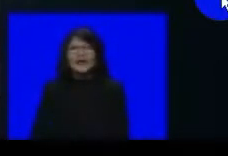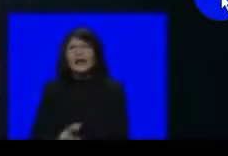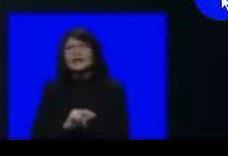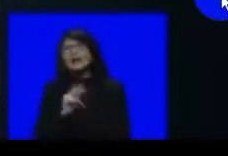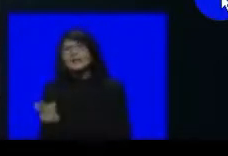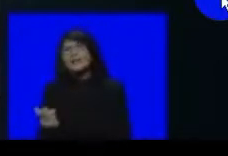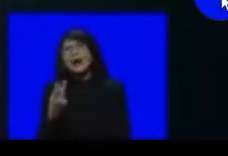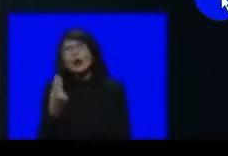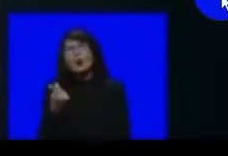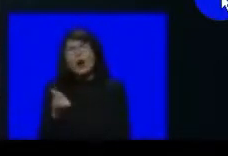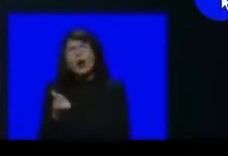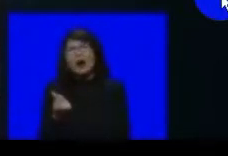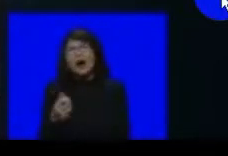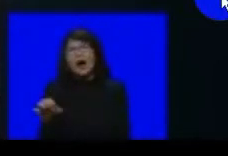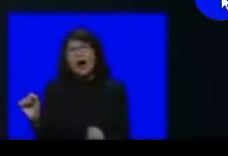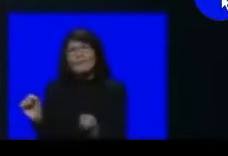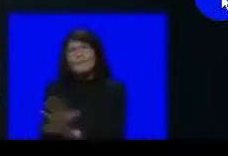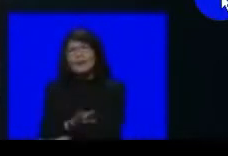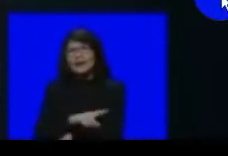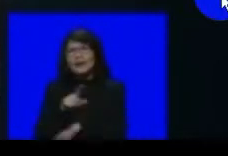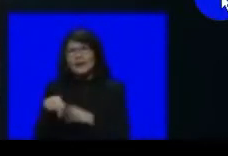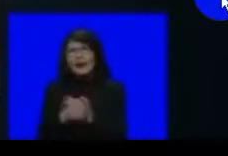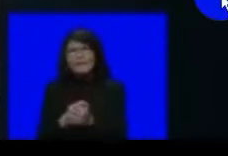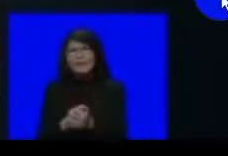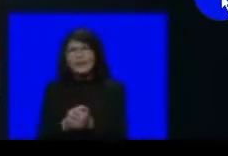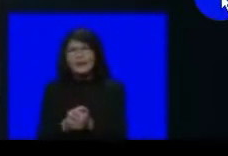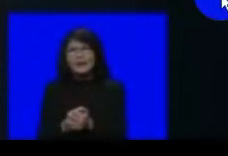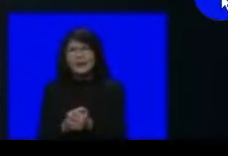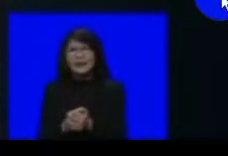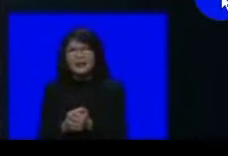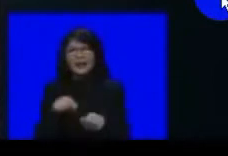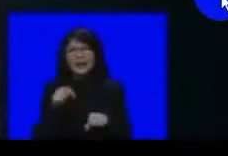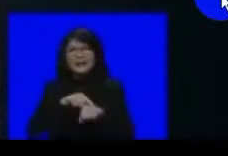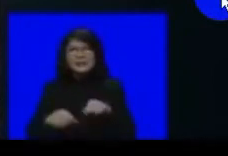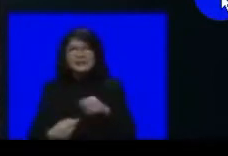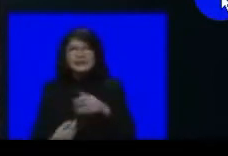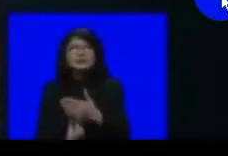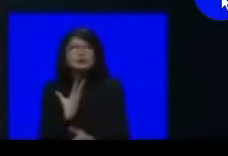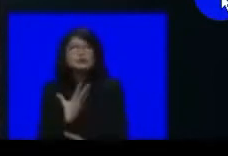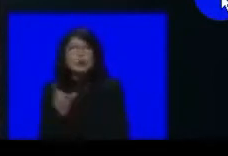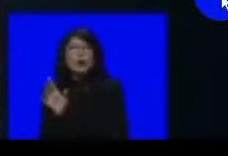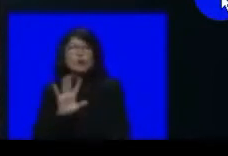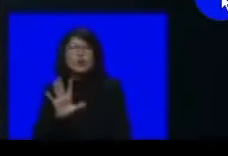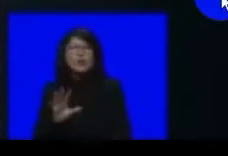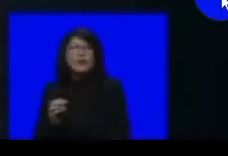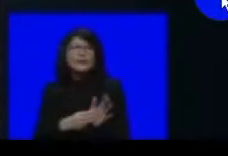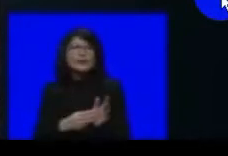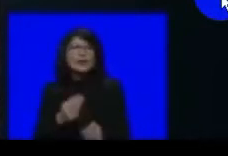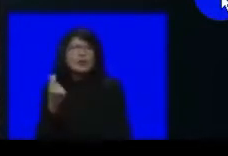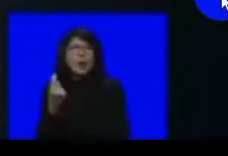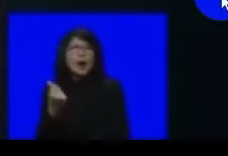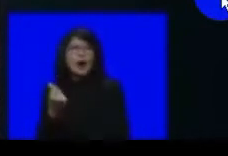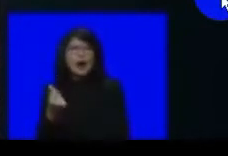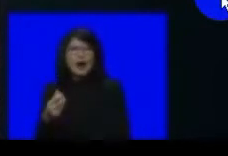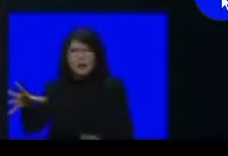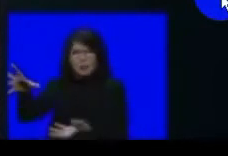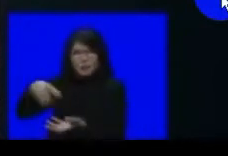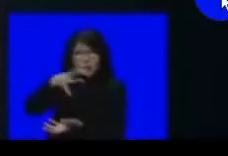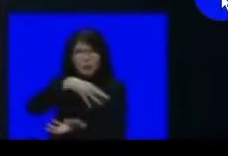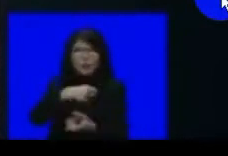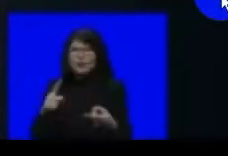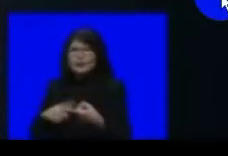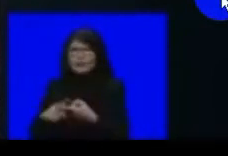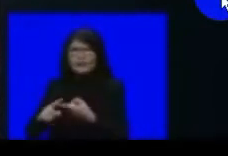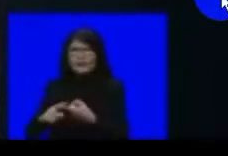lebih dulu. Karena praktek kami, e-learning madrasah ini lahir bukan karena ada uang. Kami adalah mengumpulkan